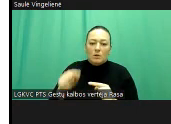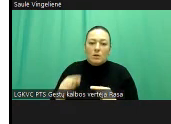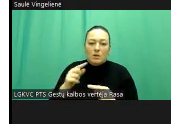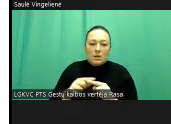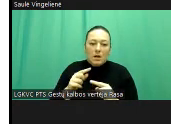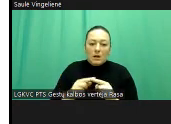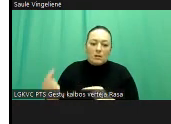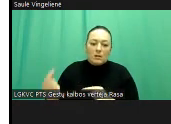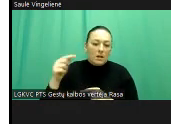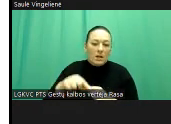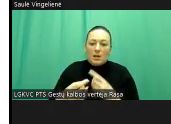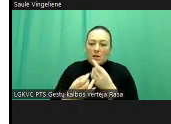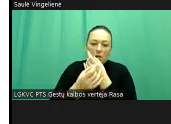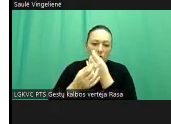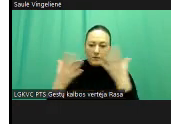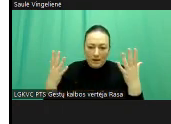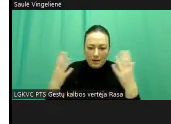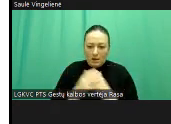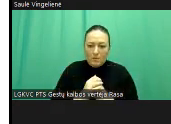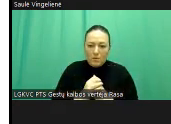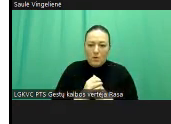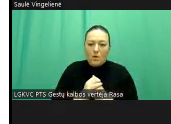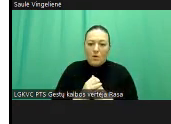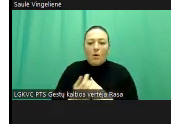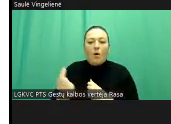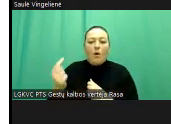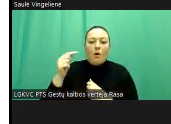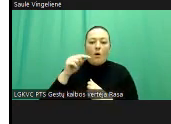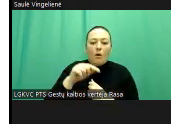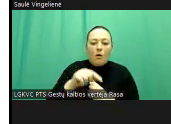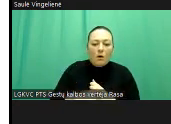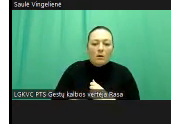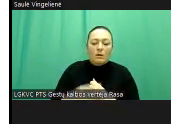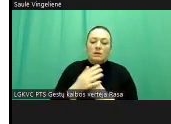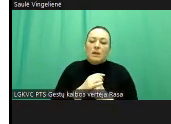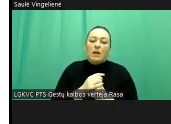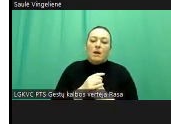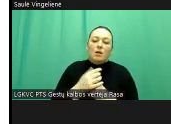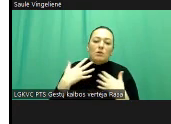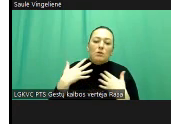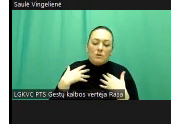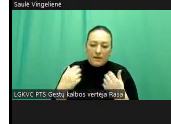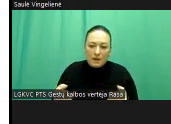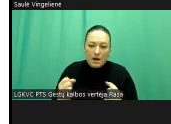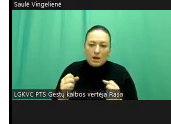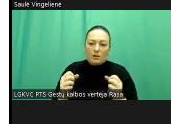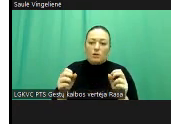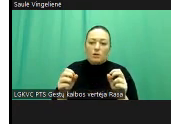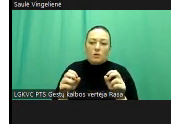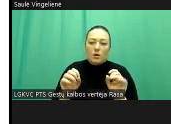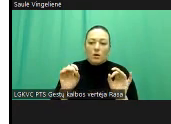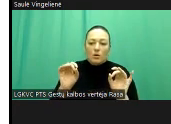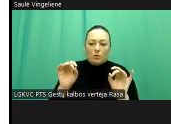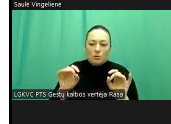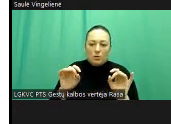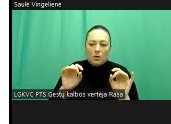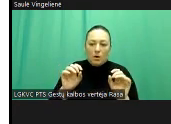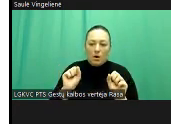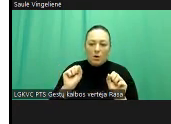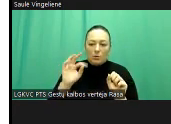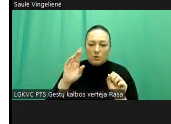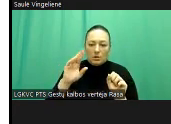iš švietimo sferos, o iš žmogiškųjų paslaugų ir sveikatos Australijoje tarnybos.